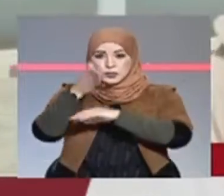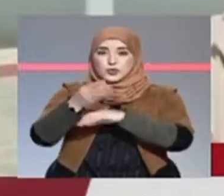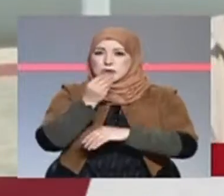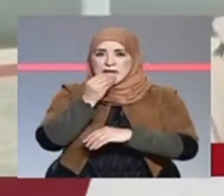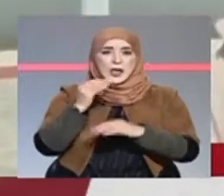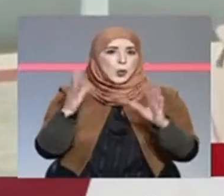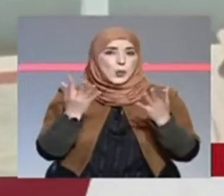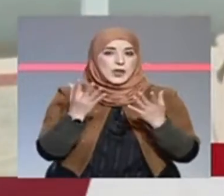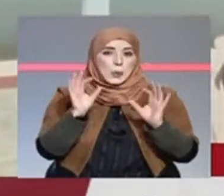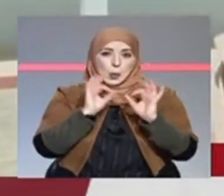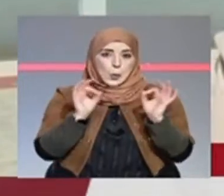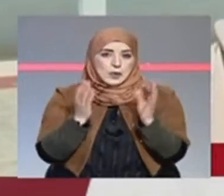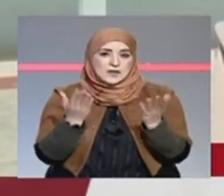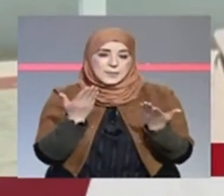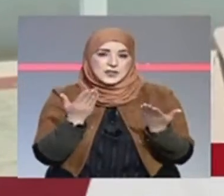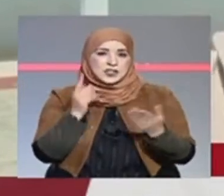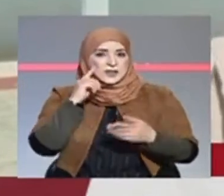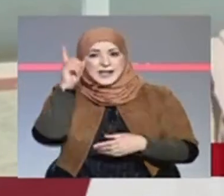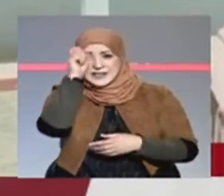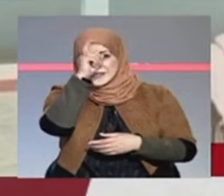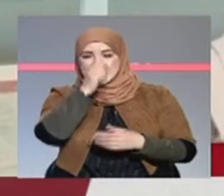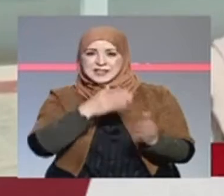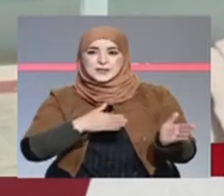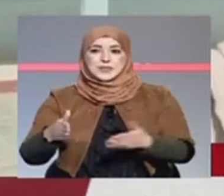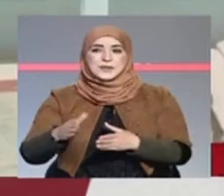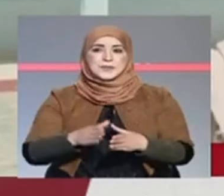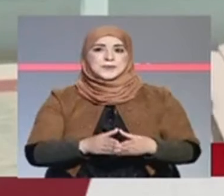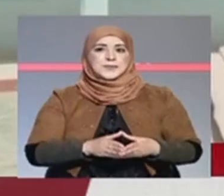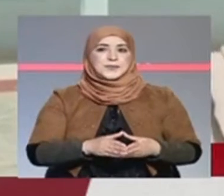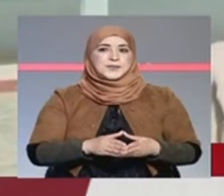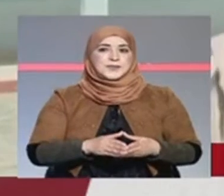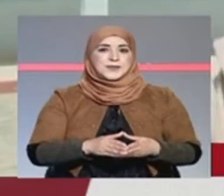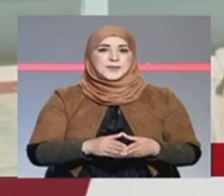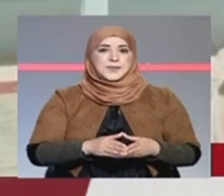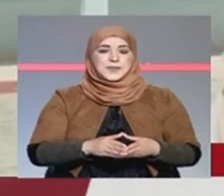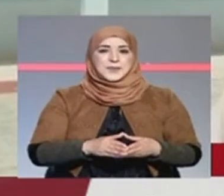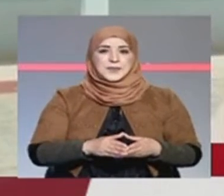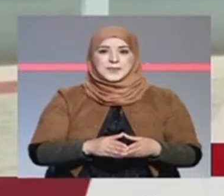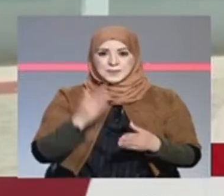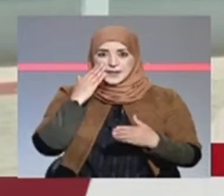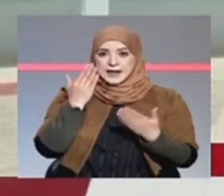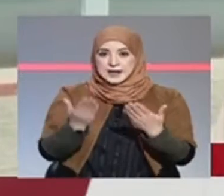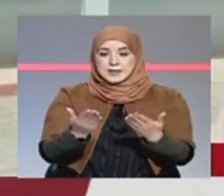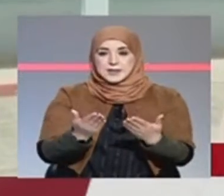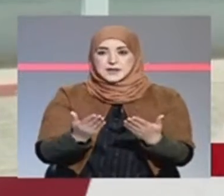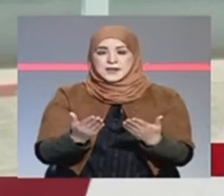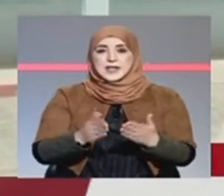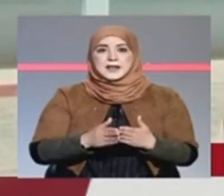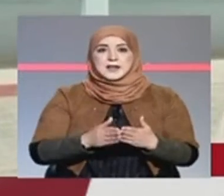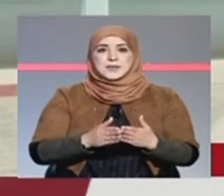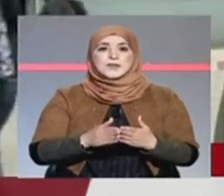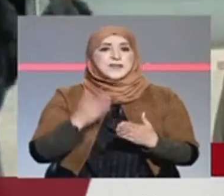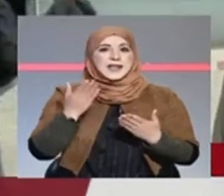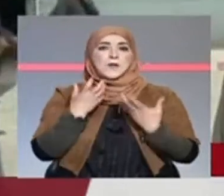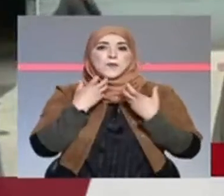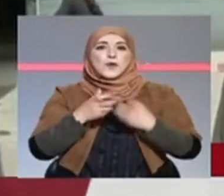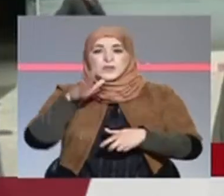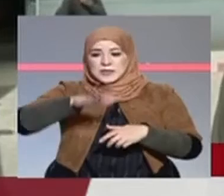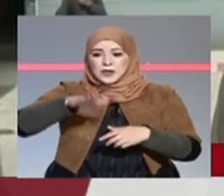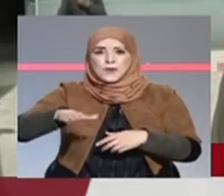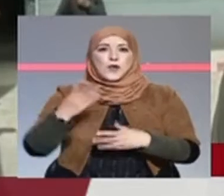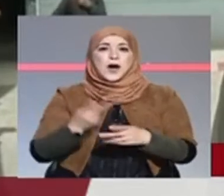ما بين خدمه نفس الاقامه في هذه الثقه اكثر عدد ممكن اثنين